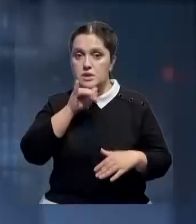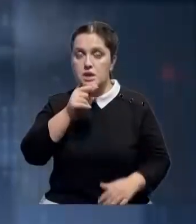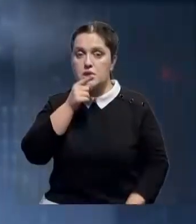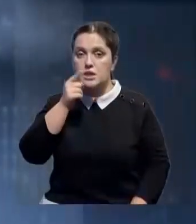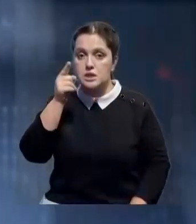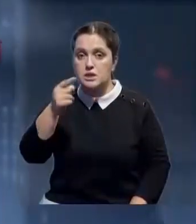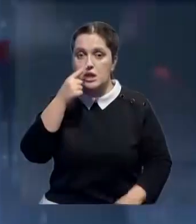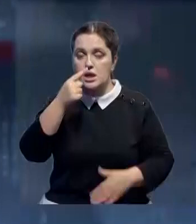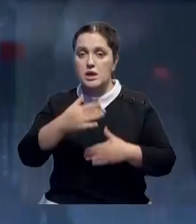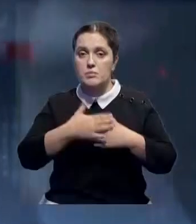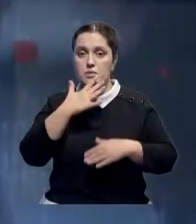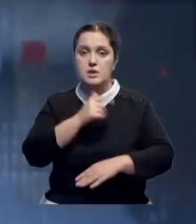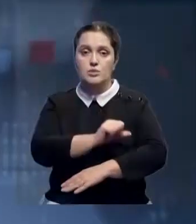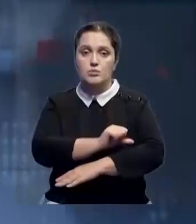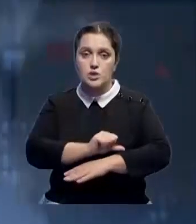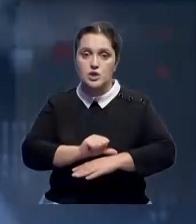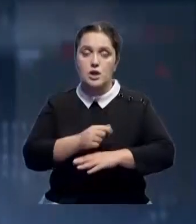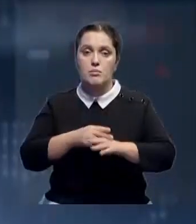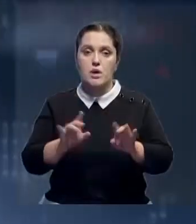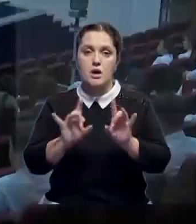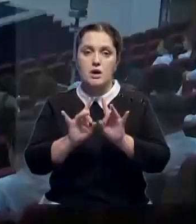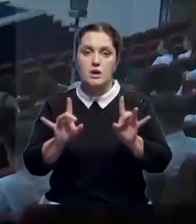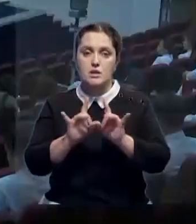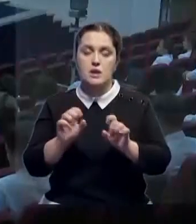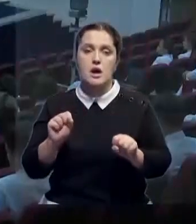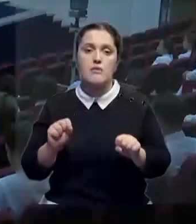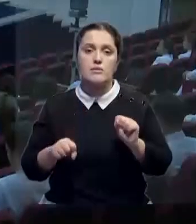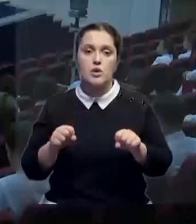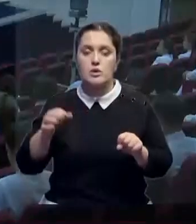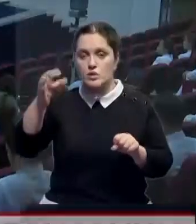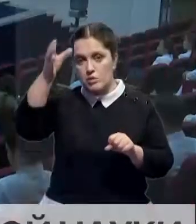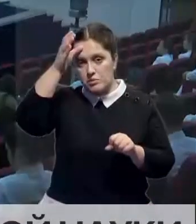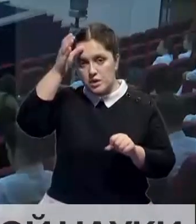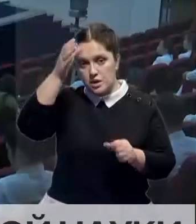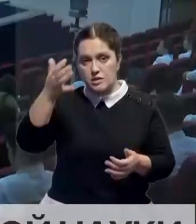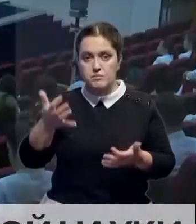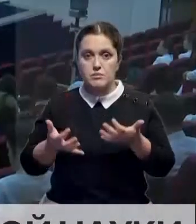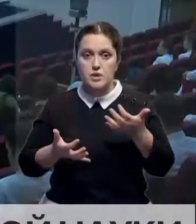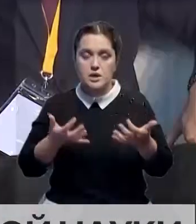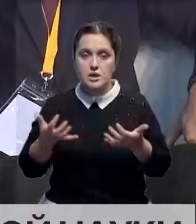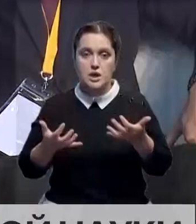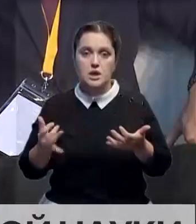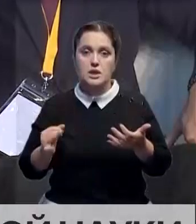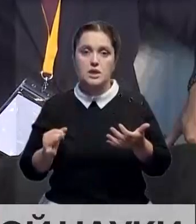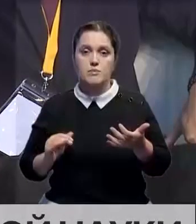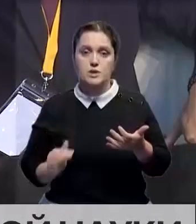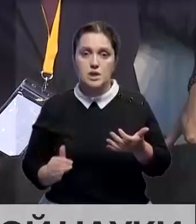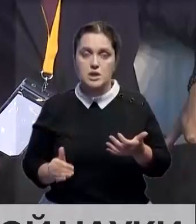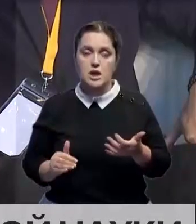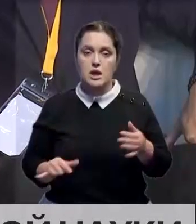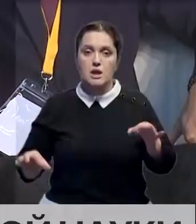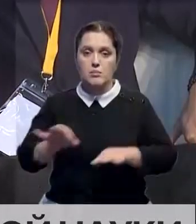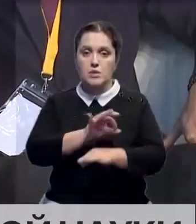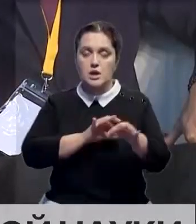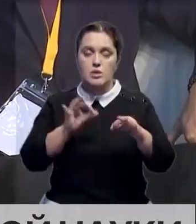собрал экспертов из дальнего и ближнего зарубежья. Ключевая цель – рассказать о возможностях по проведению научных исследований и